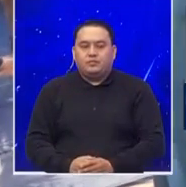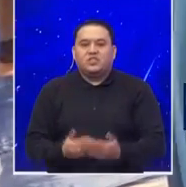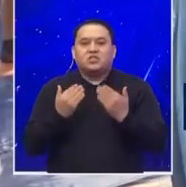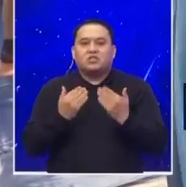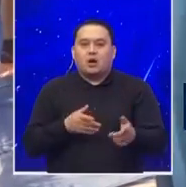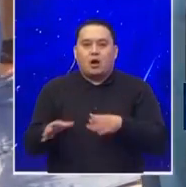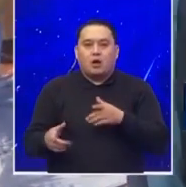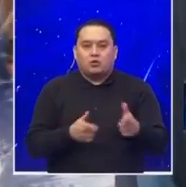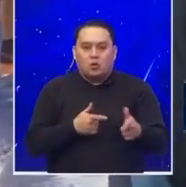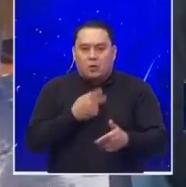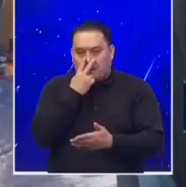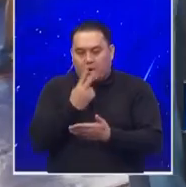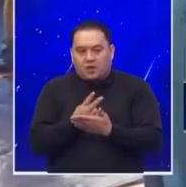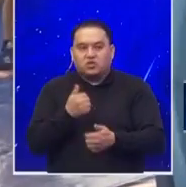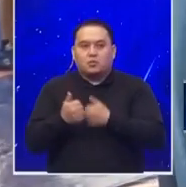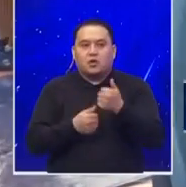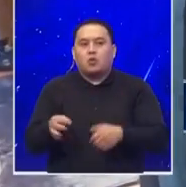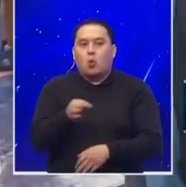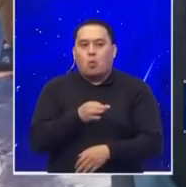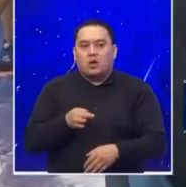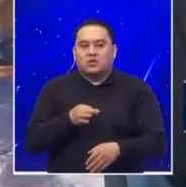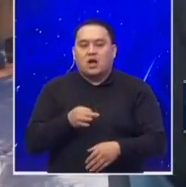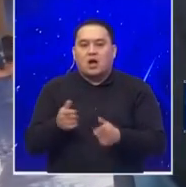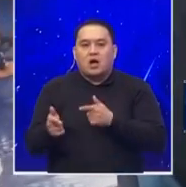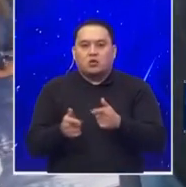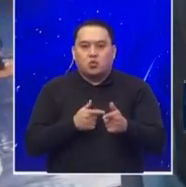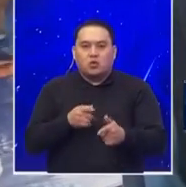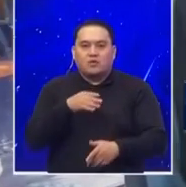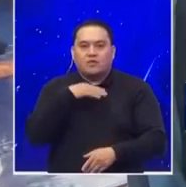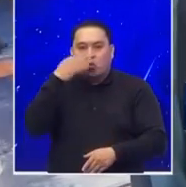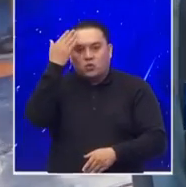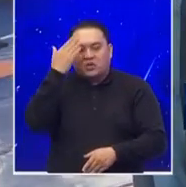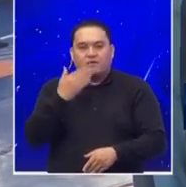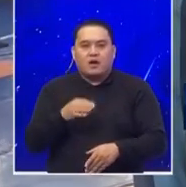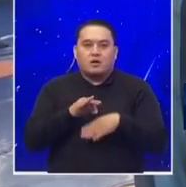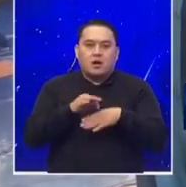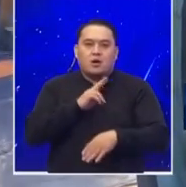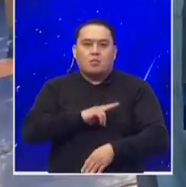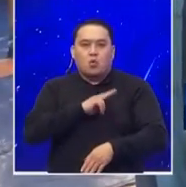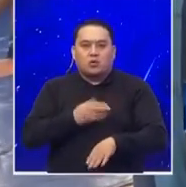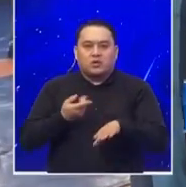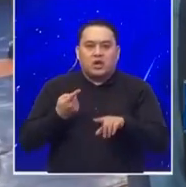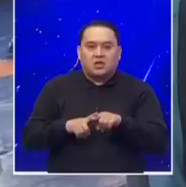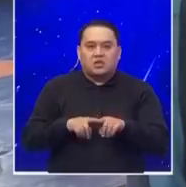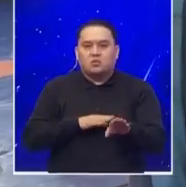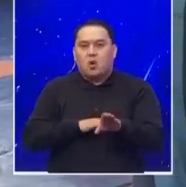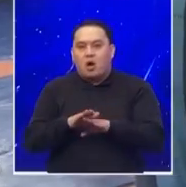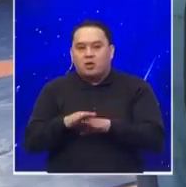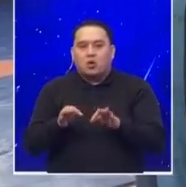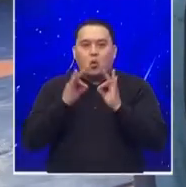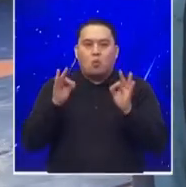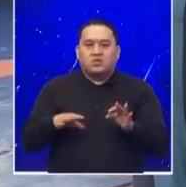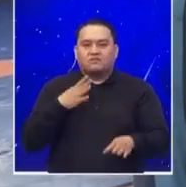Сейчас все готовимся. Пока что на чемпионате области. Готовимся юношеские весовые категории. Работаем в основном на технику исполнения приемов